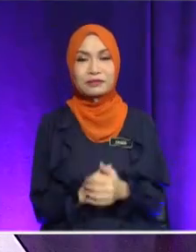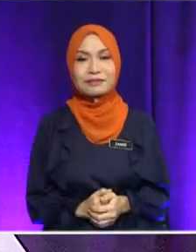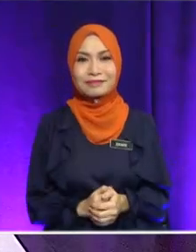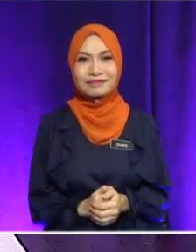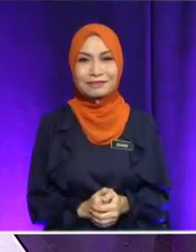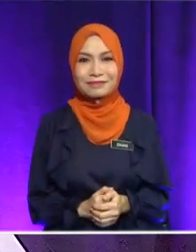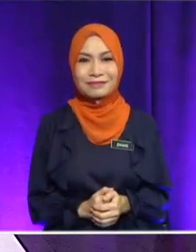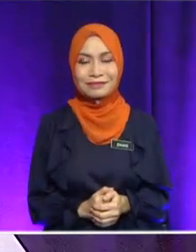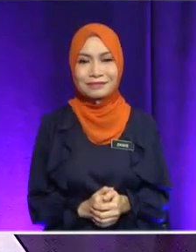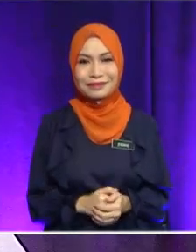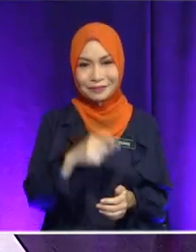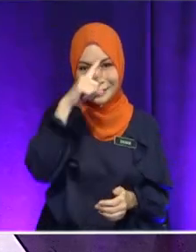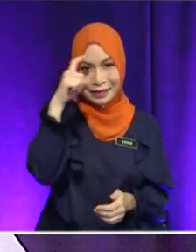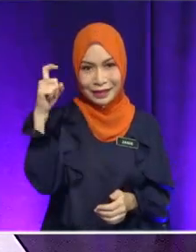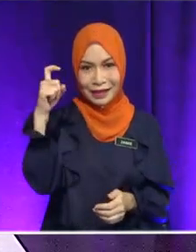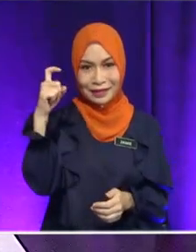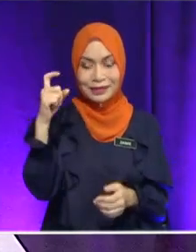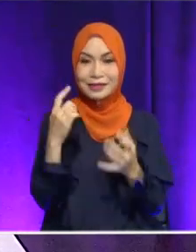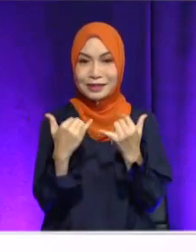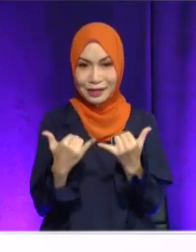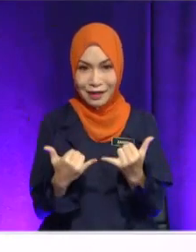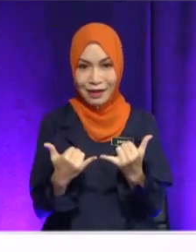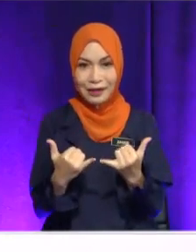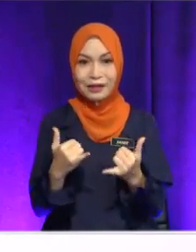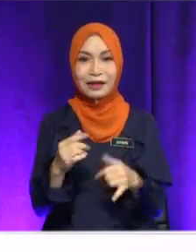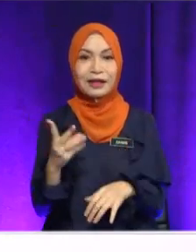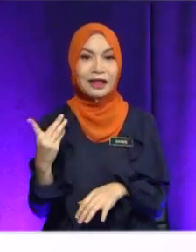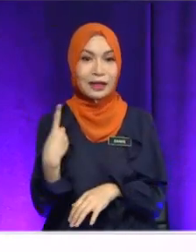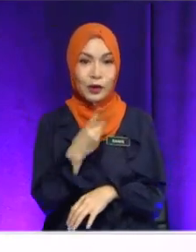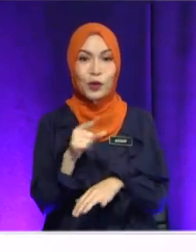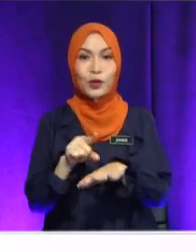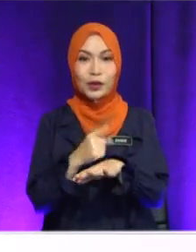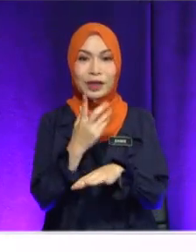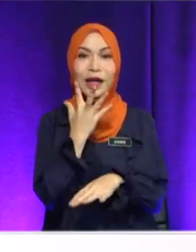sebabnya pada zaman ini dia memang menggunakan wana-wana yang terang